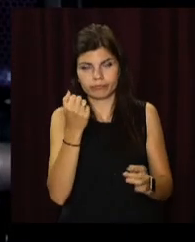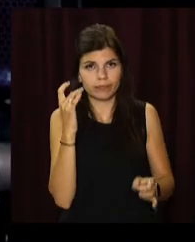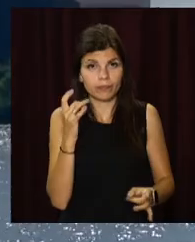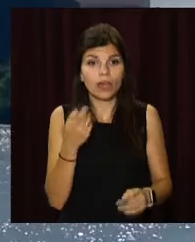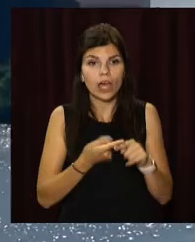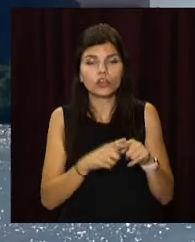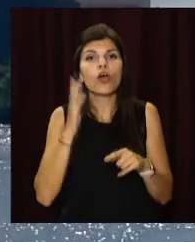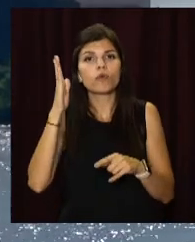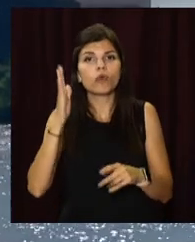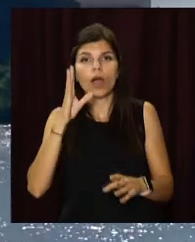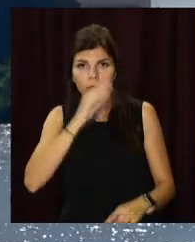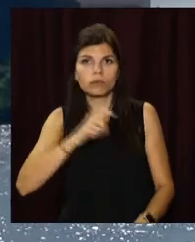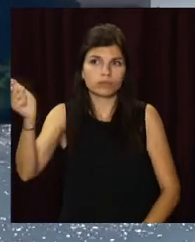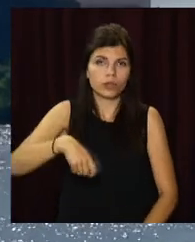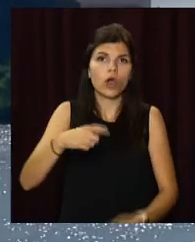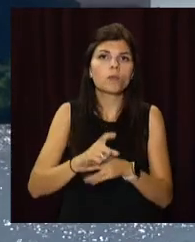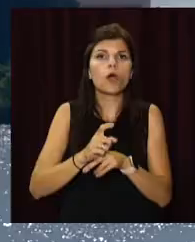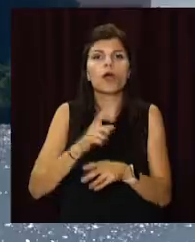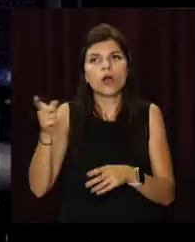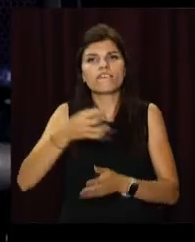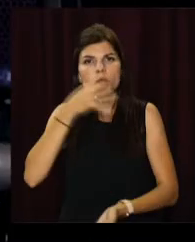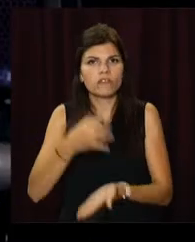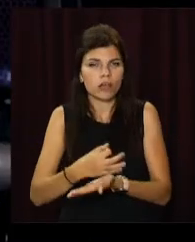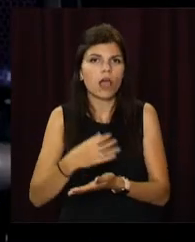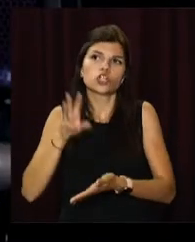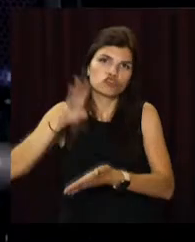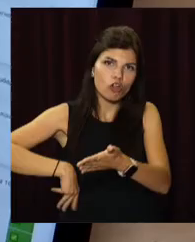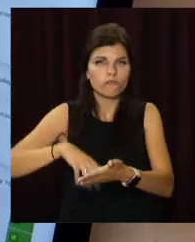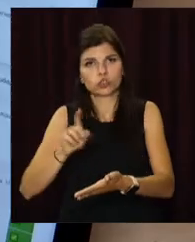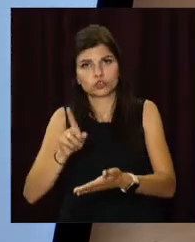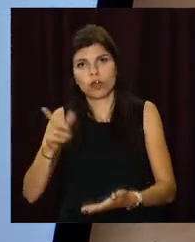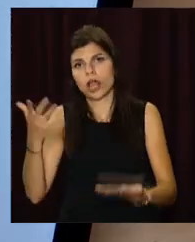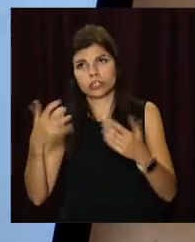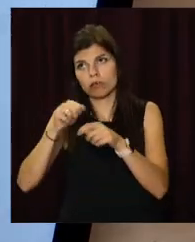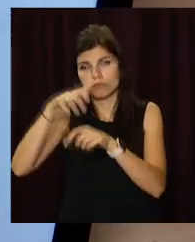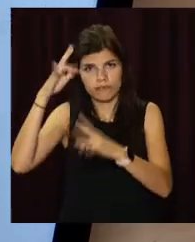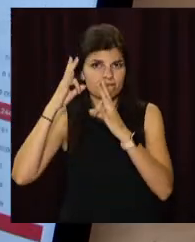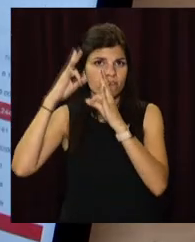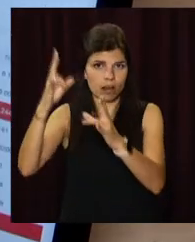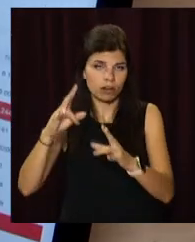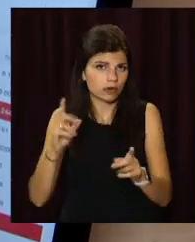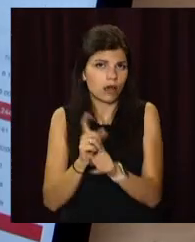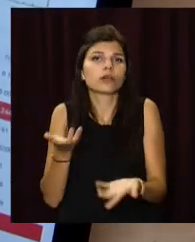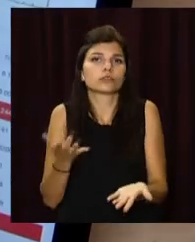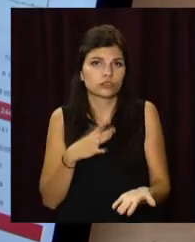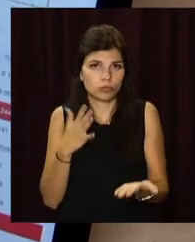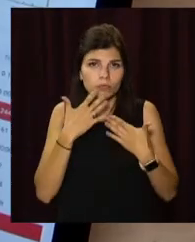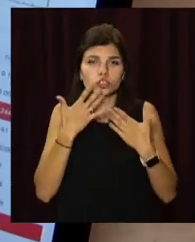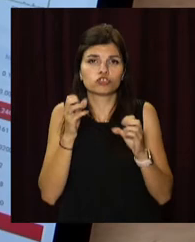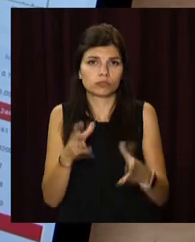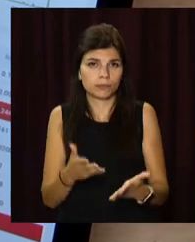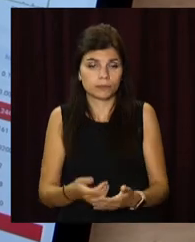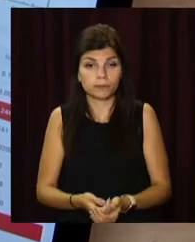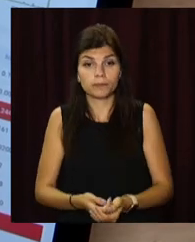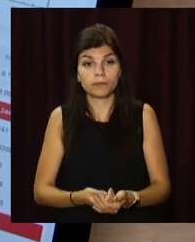що порушують допустимі концентрації забруднюючих речовин. Можемо відкрити текуще значение за 24